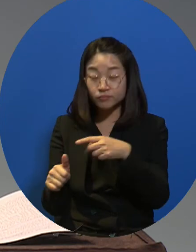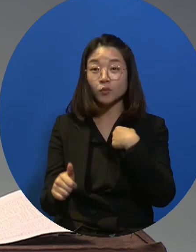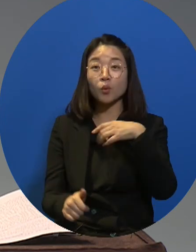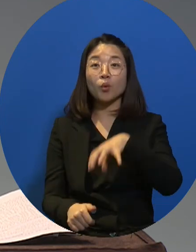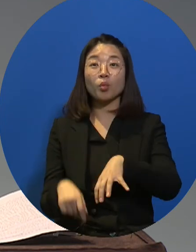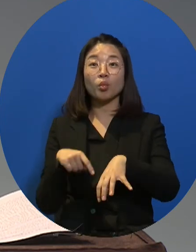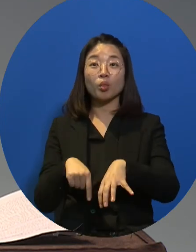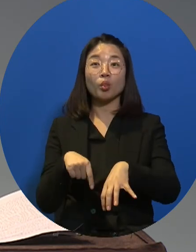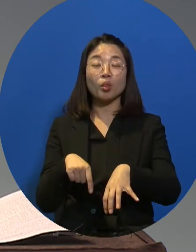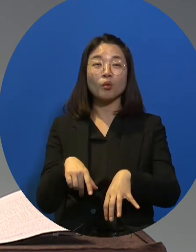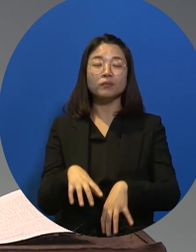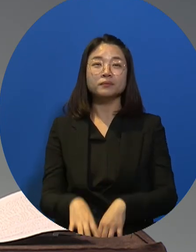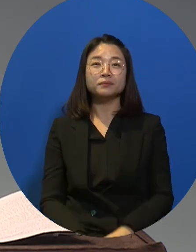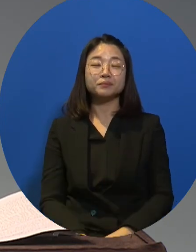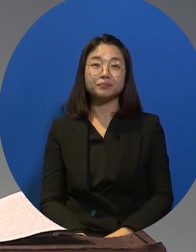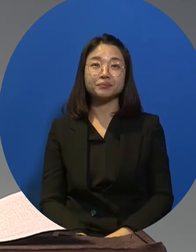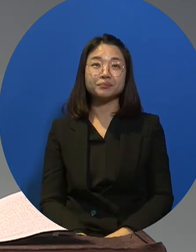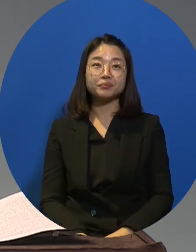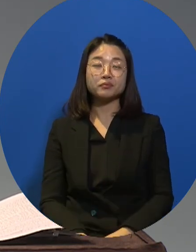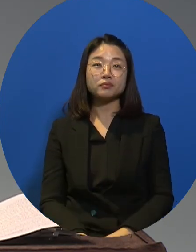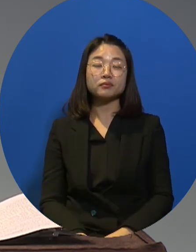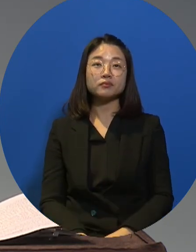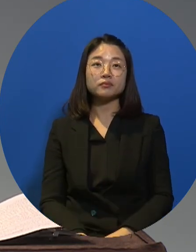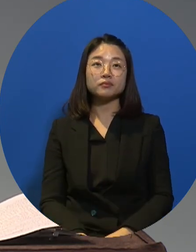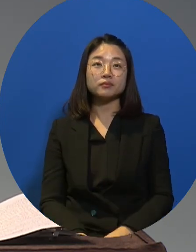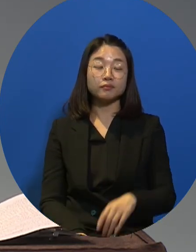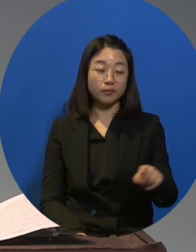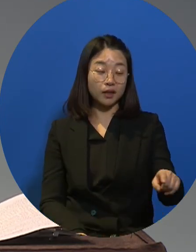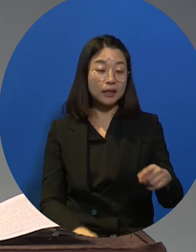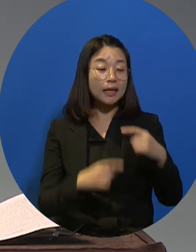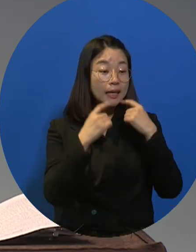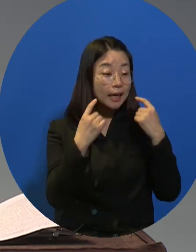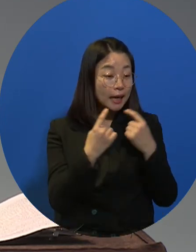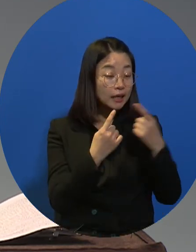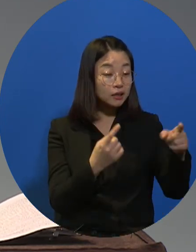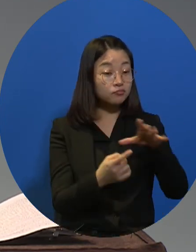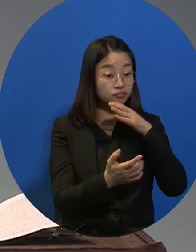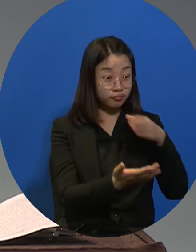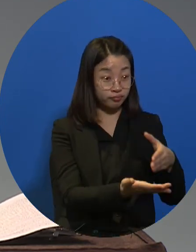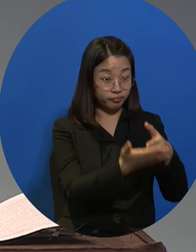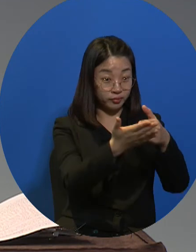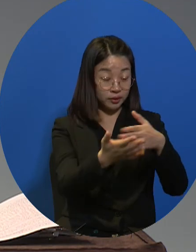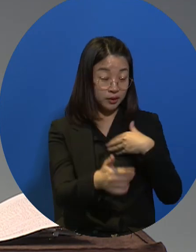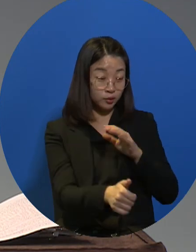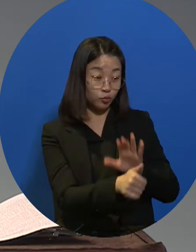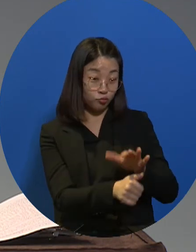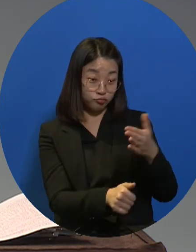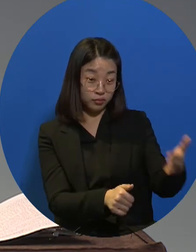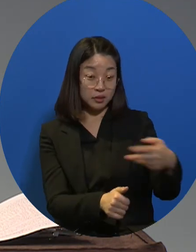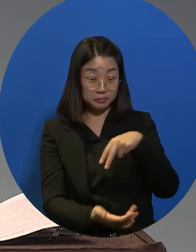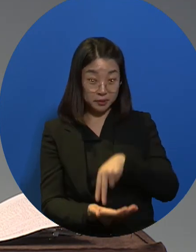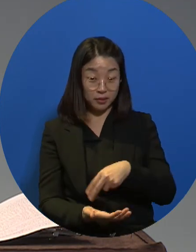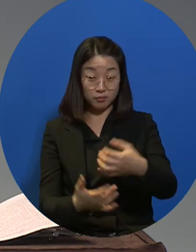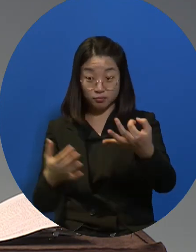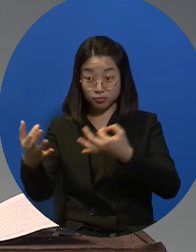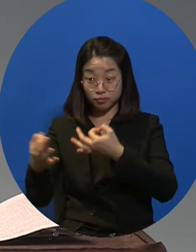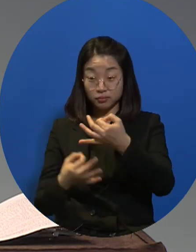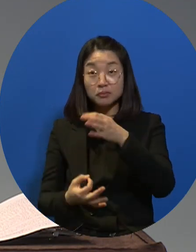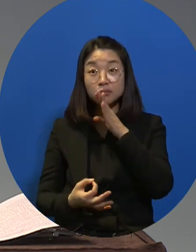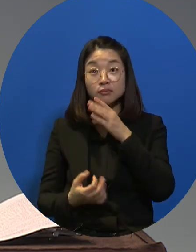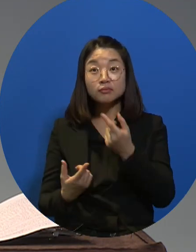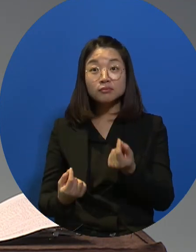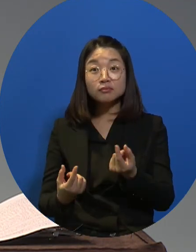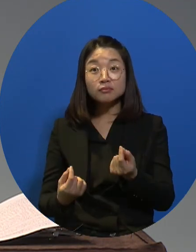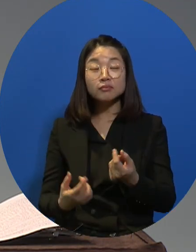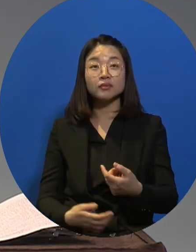된 이후에 개인 진정에 대한 지원 절차를 해야 하는 게 맞다라는 의견들이 많이 있는데